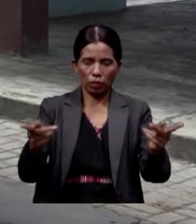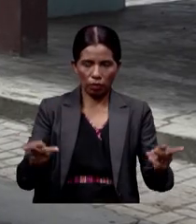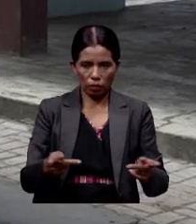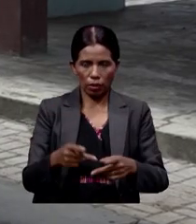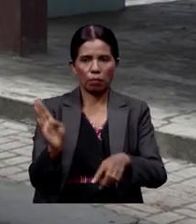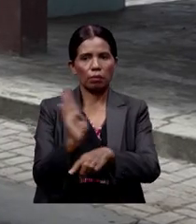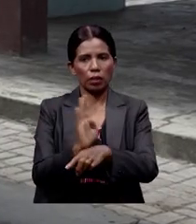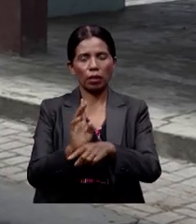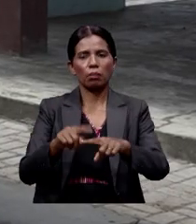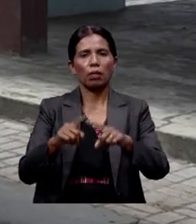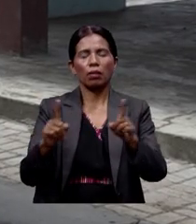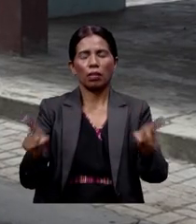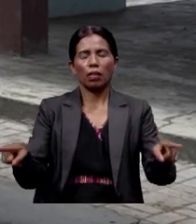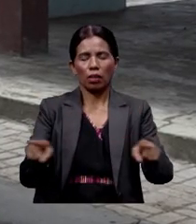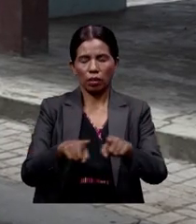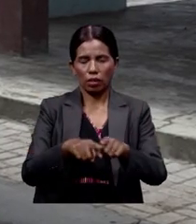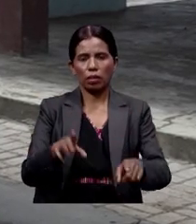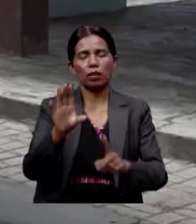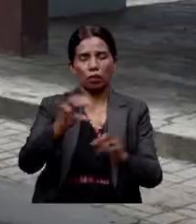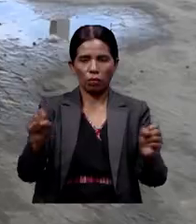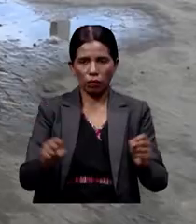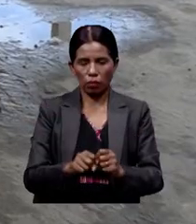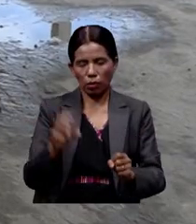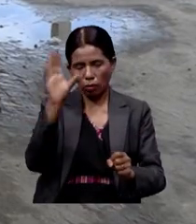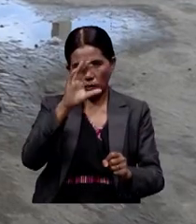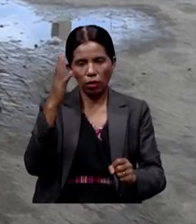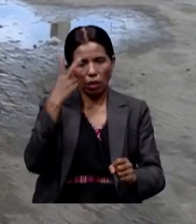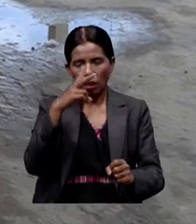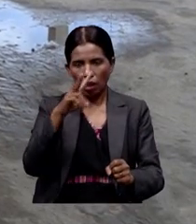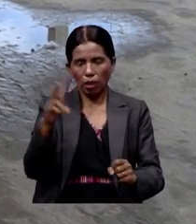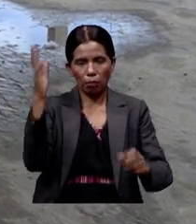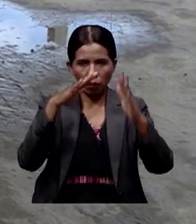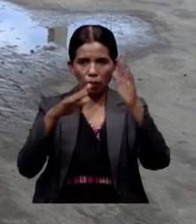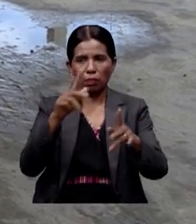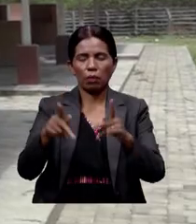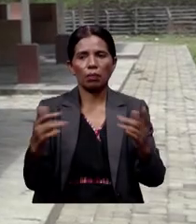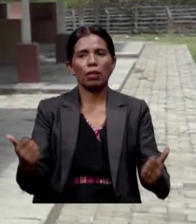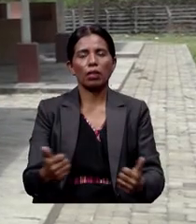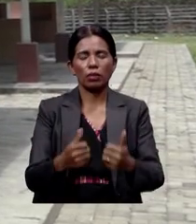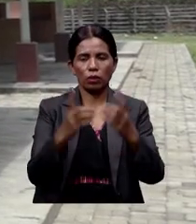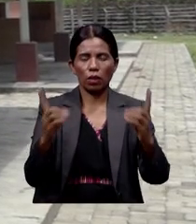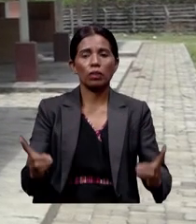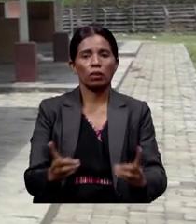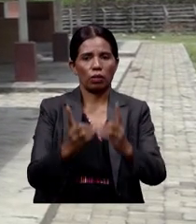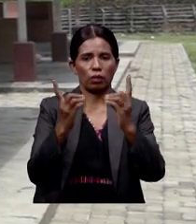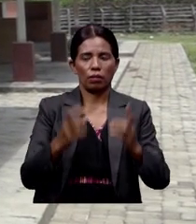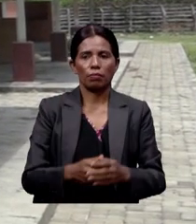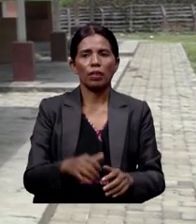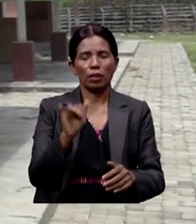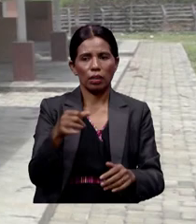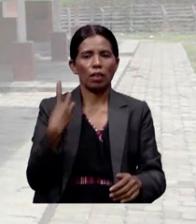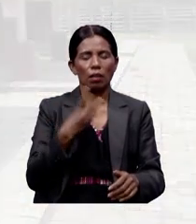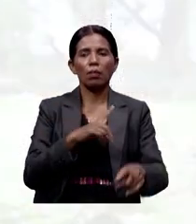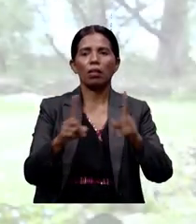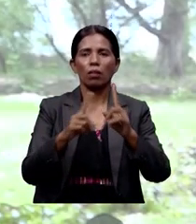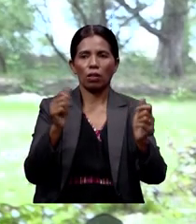negosiu, ba be nia parte nu dar autoridade lokal se buka solusau ba problema ne be komunidade asoro. Sina, ida nema ka iha findarau ka amikulion